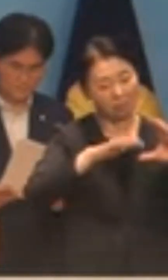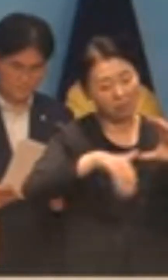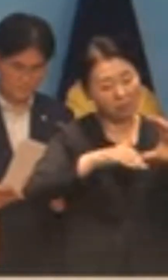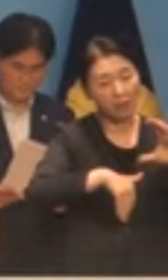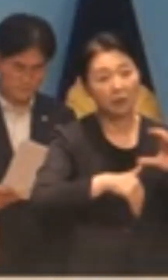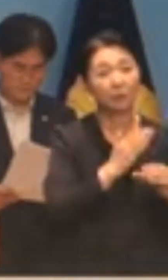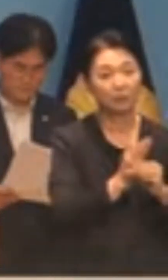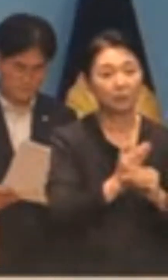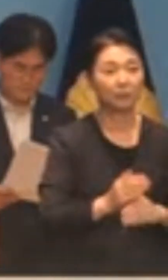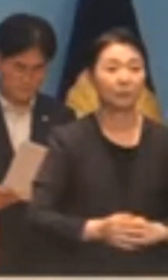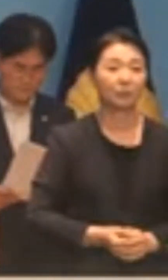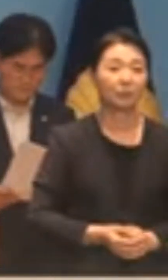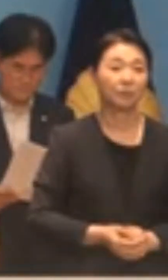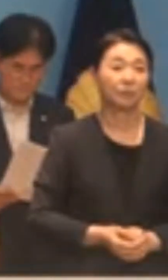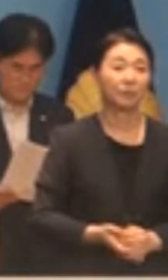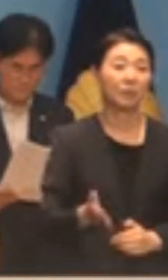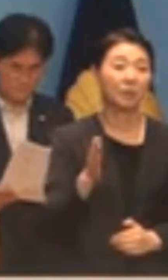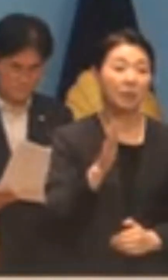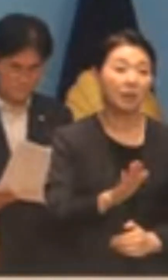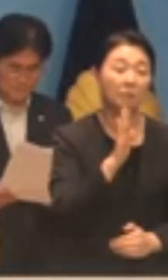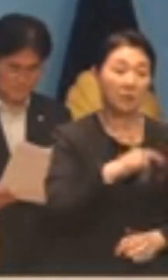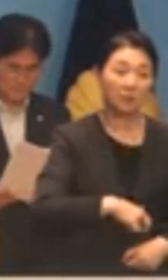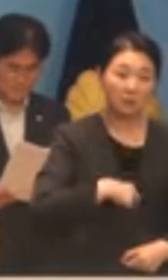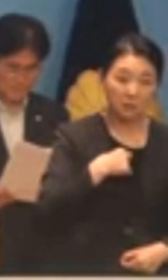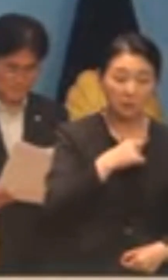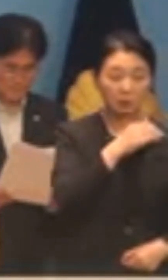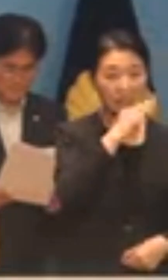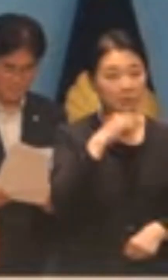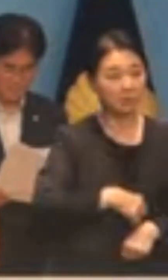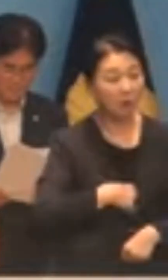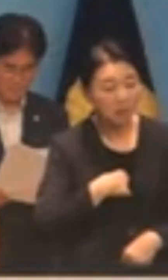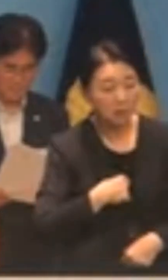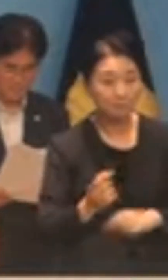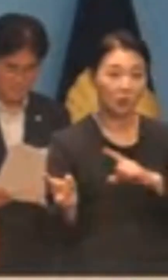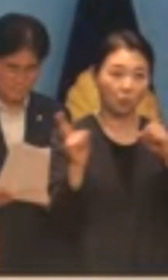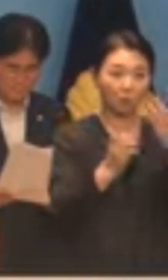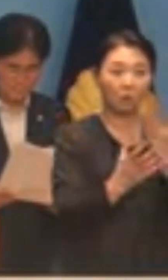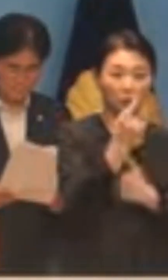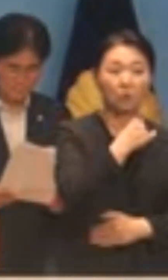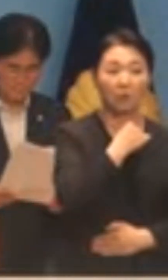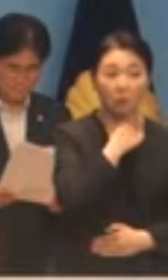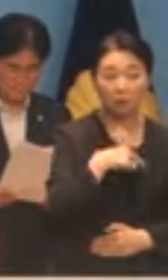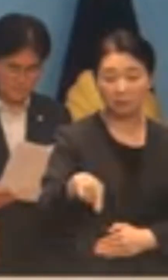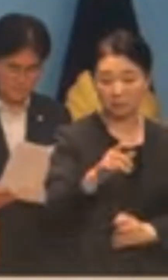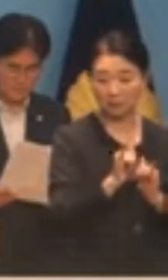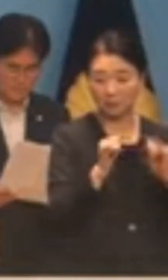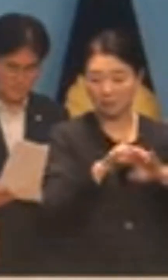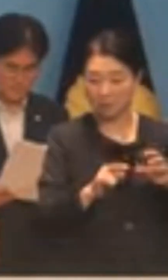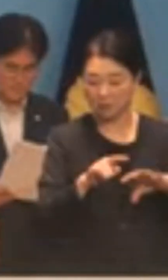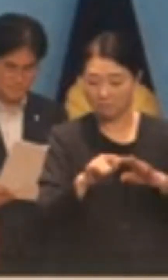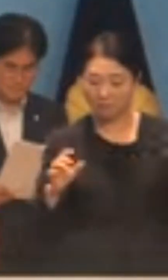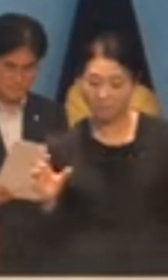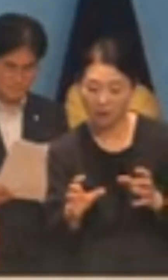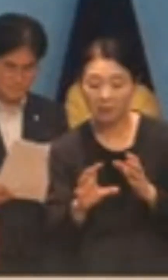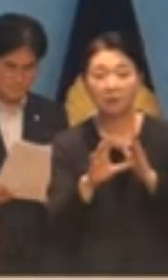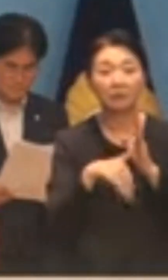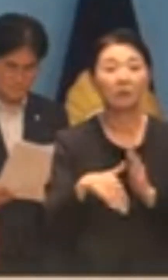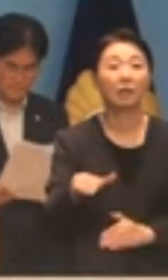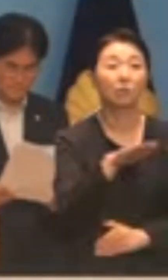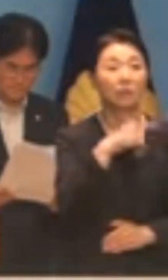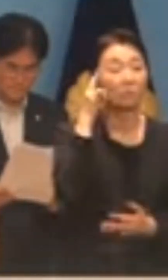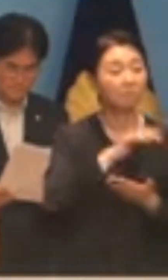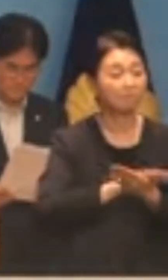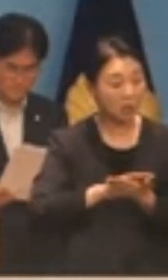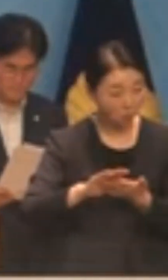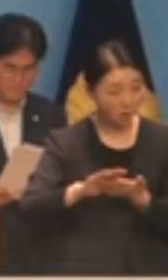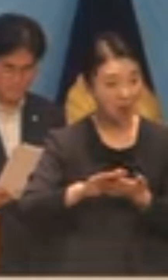서 있습니다. 하지만 진실과 정의, 회복과 통합을 바라는 이들이 함께 마음을 모을 때 우리는